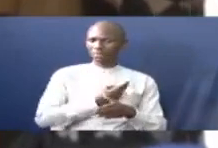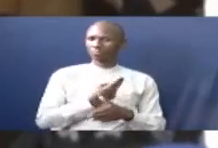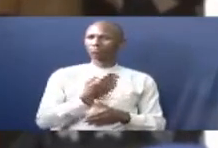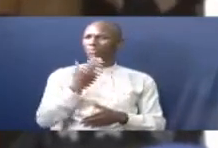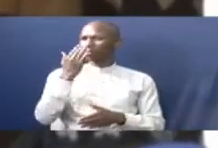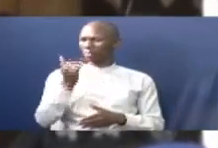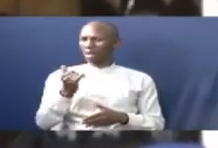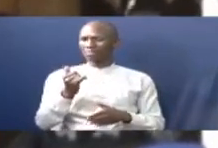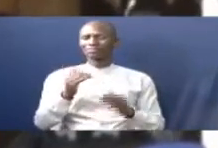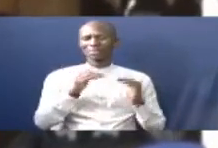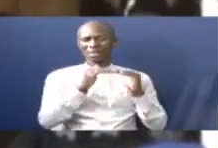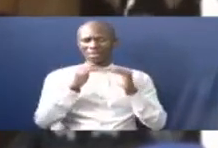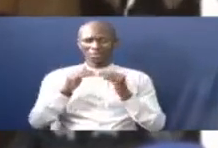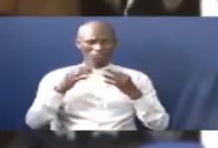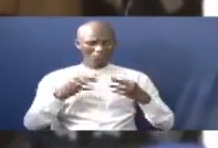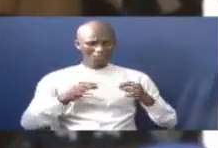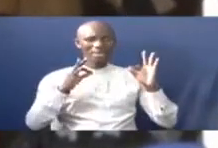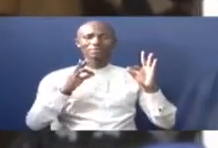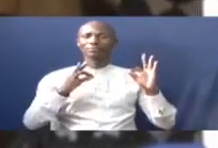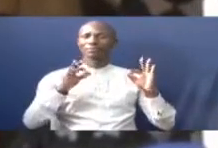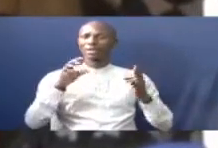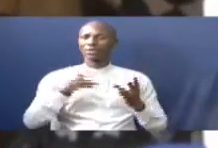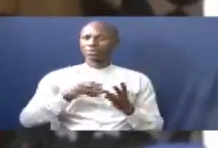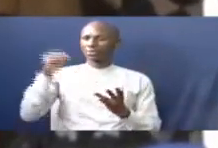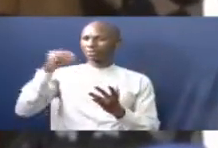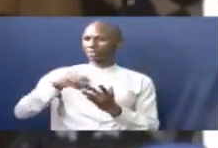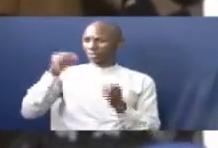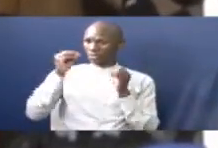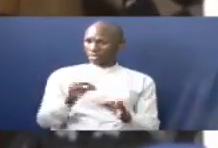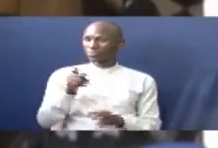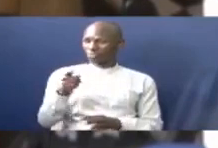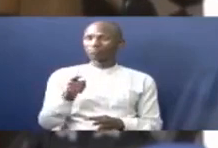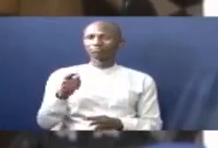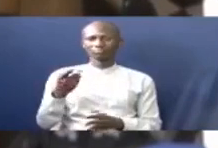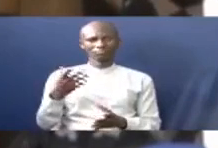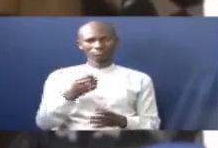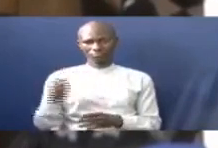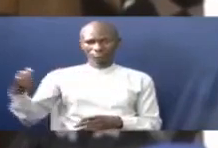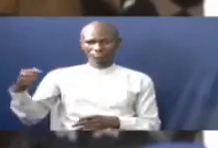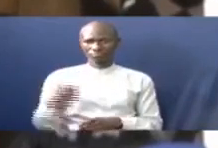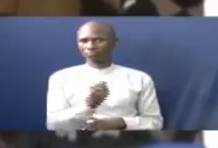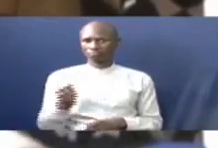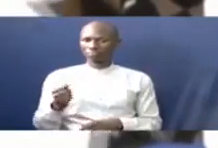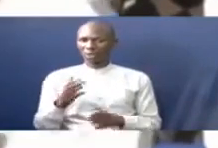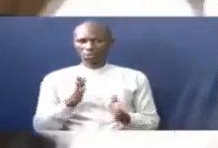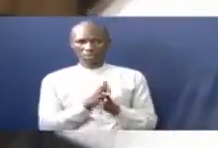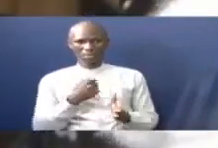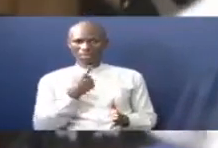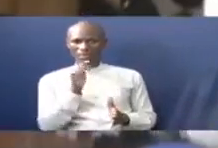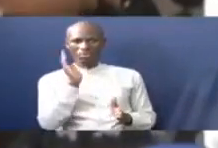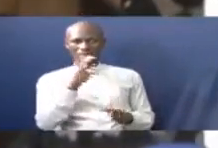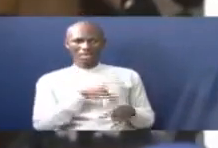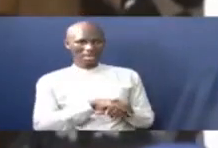Tunataka fair and free nomination. Kama wewe unatembea na mimi ni Oparanya unasema utapata tikiti ya